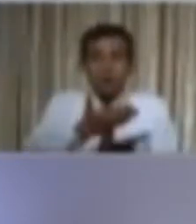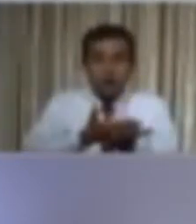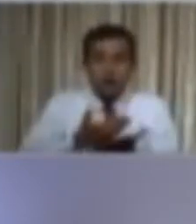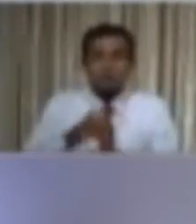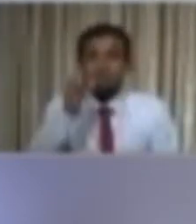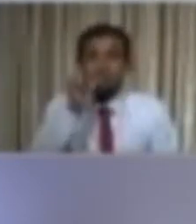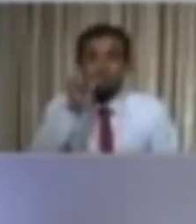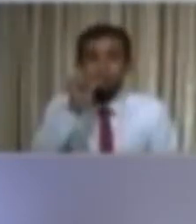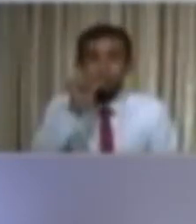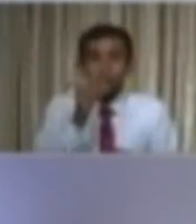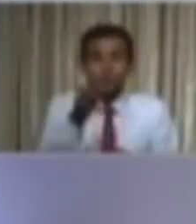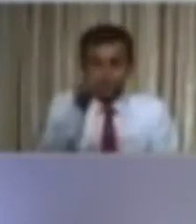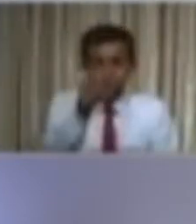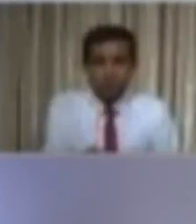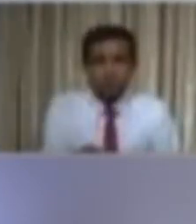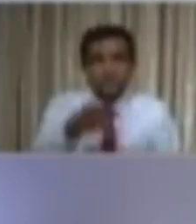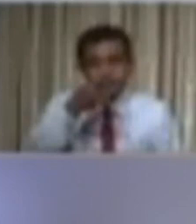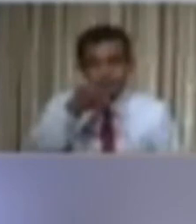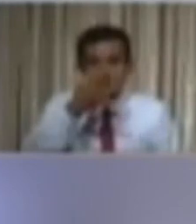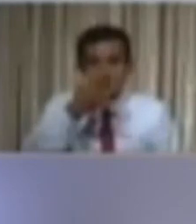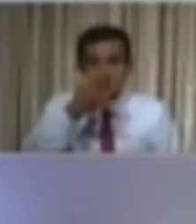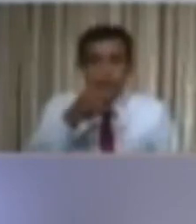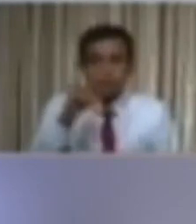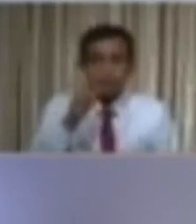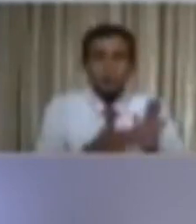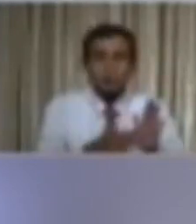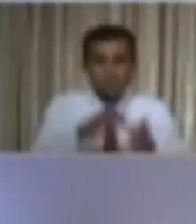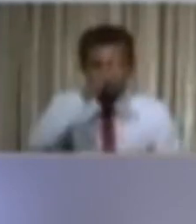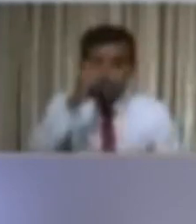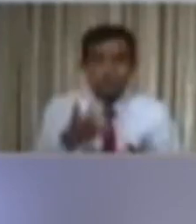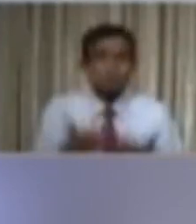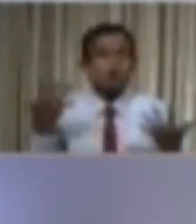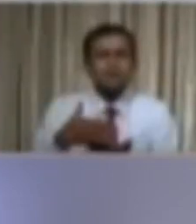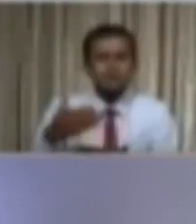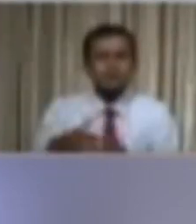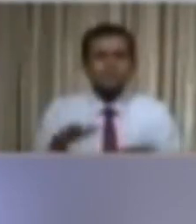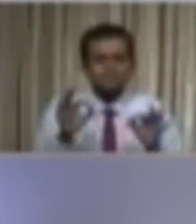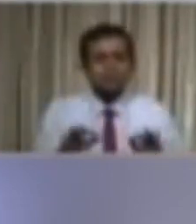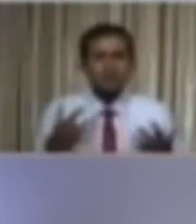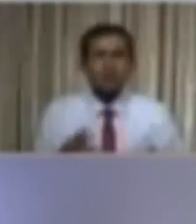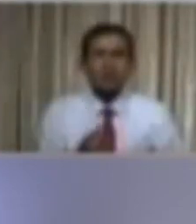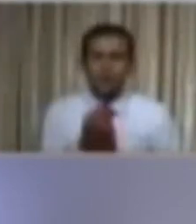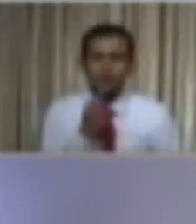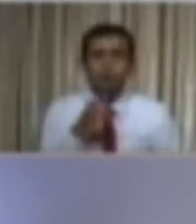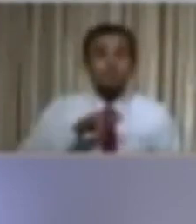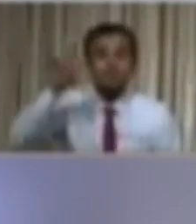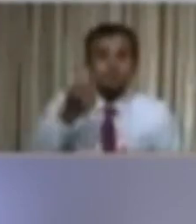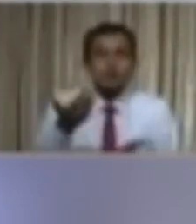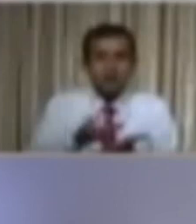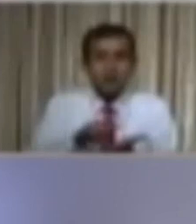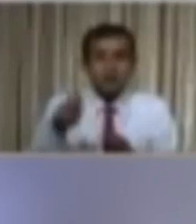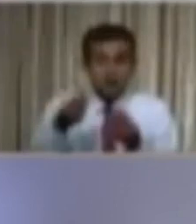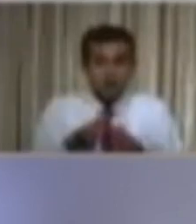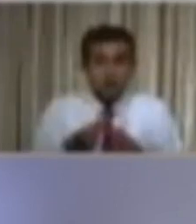ජලයයි ඔබතුමා එක්ක තියෙන තෙල් සංස්කෘතියෙන් බැලුවොත් මාර්තු වෙනකොට විශාල ප්‍රශ්නයක් අපිට එනවා. ඔව් විදේශ විනිමය ලැබීම